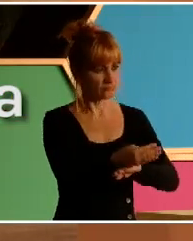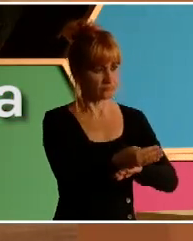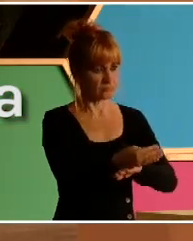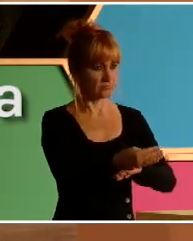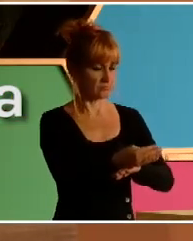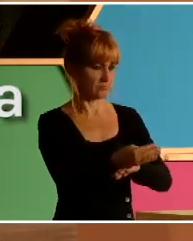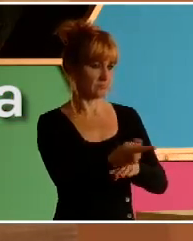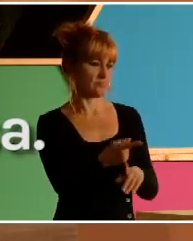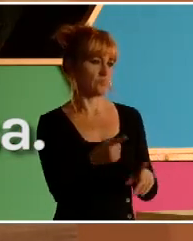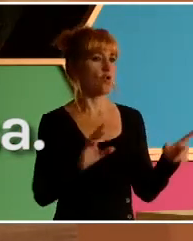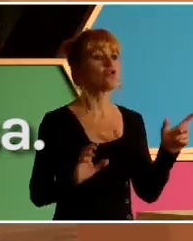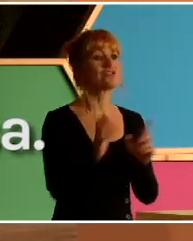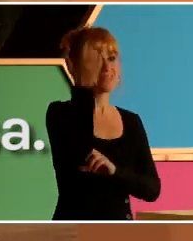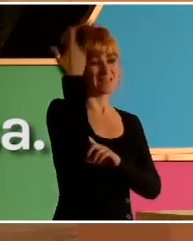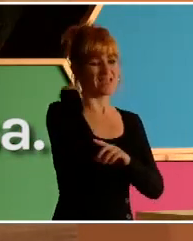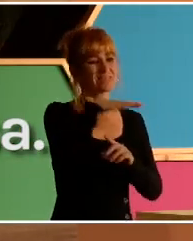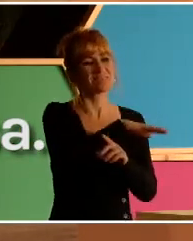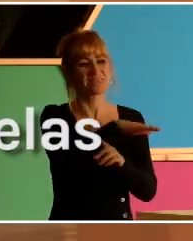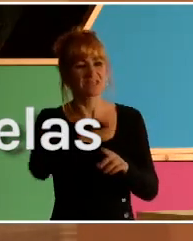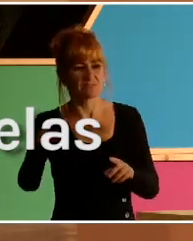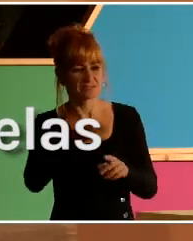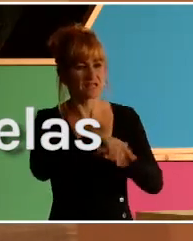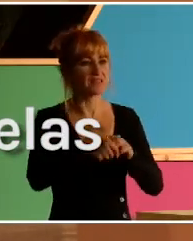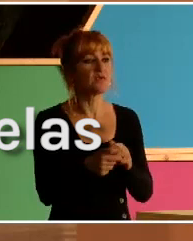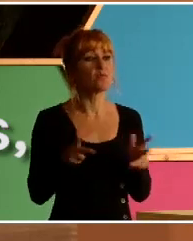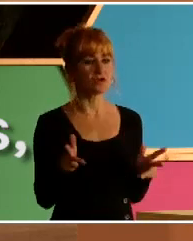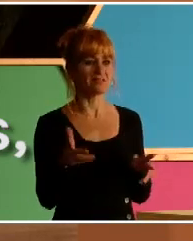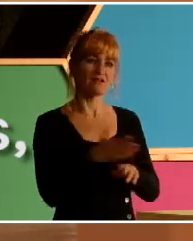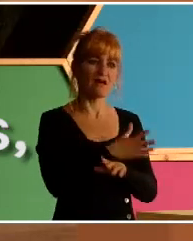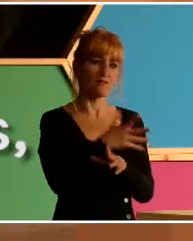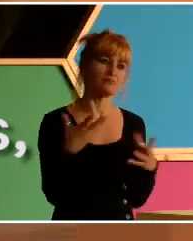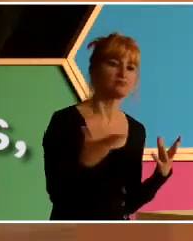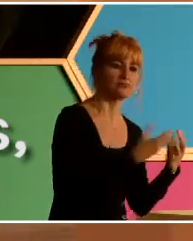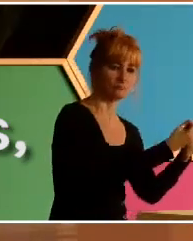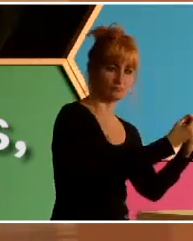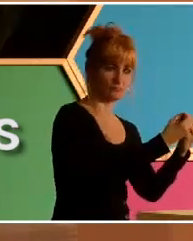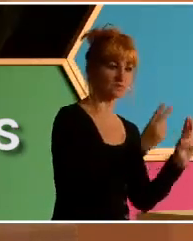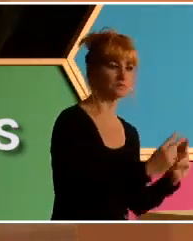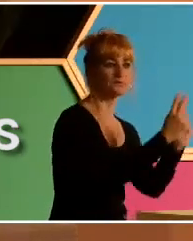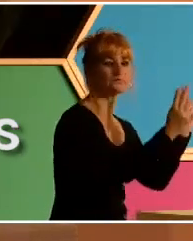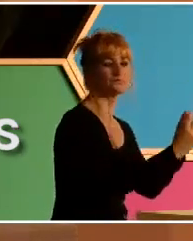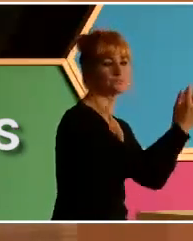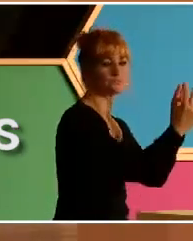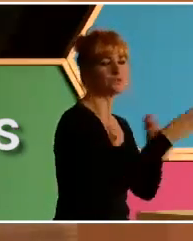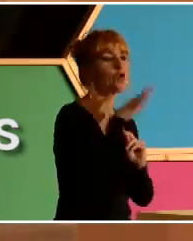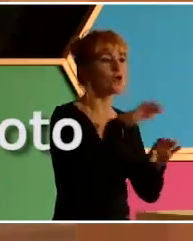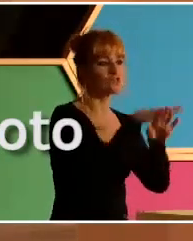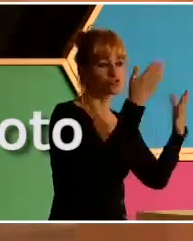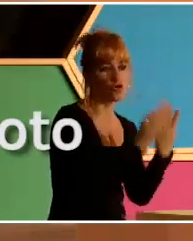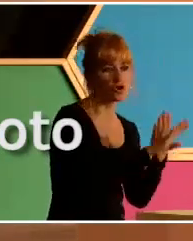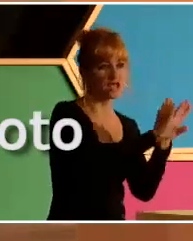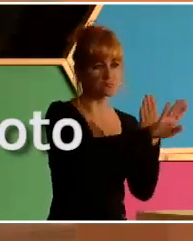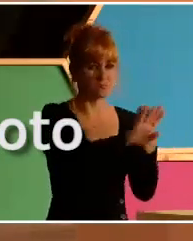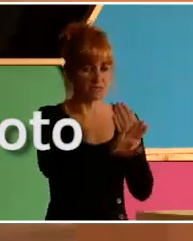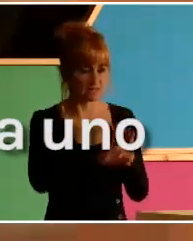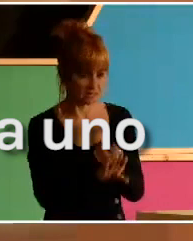radicalitat democràtica transversal que va unir a tanta gent diversa i que ens vam trobar a les escoles, famílies, veïns i veïnes, gent de totes les edats, per